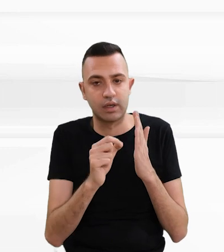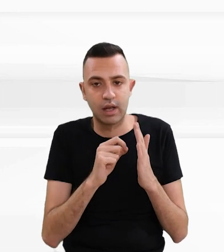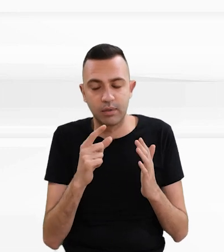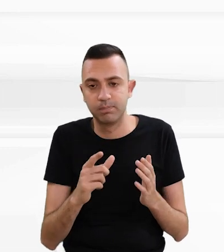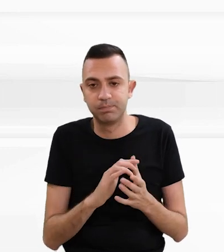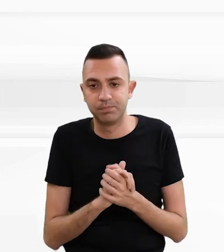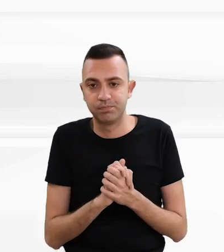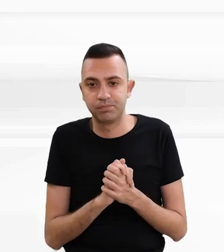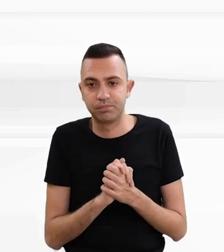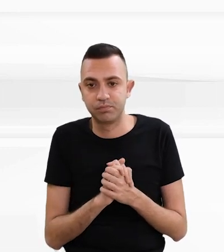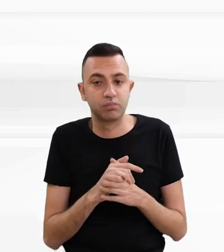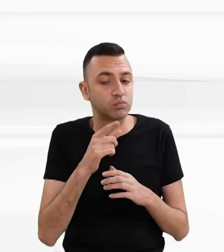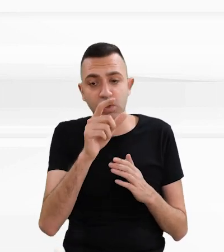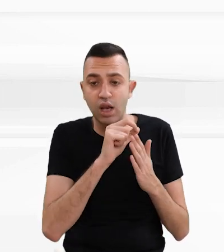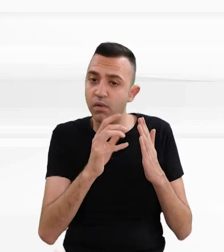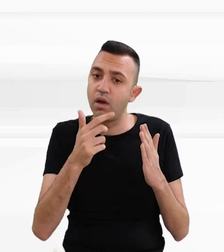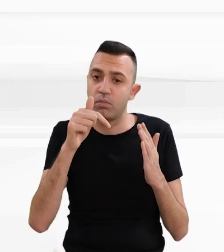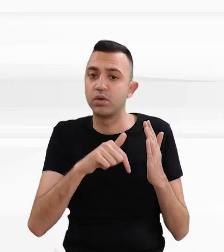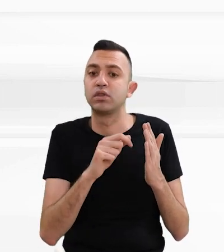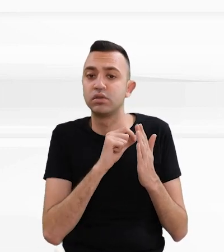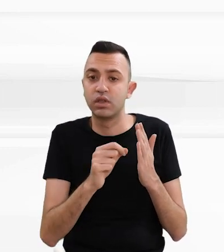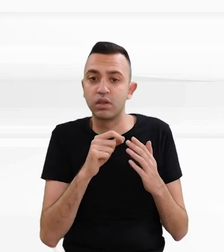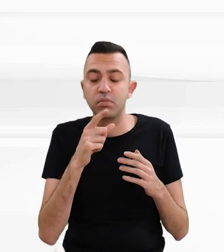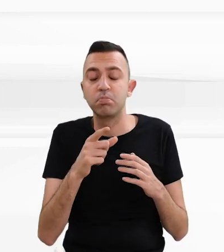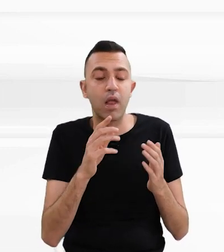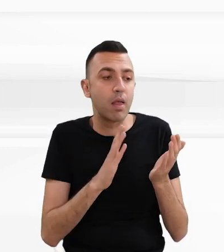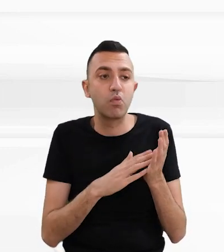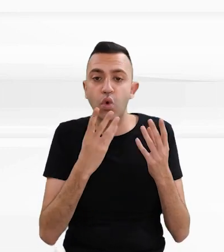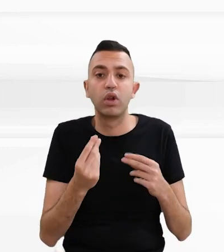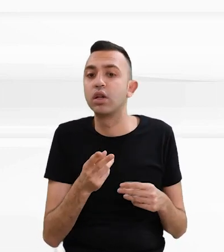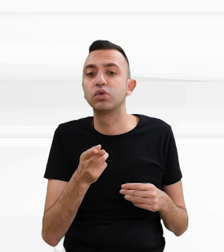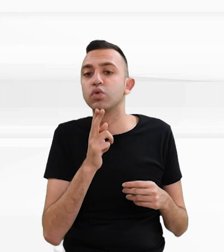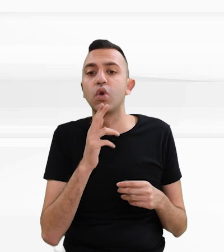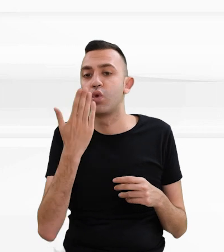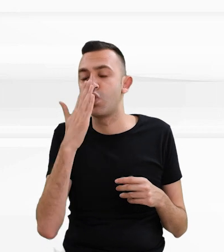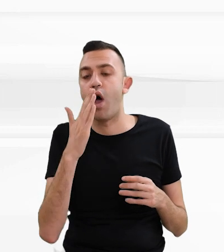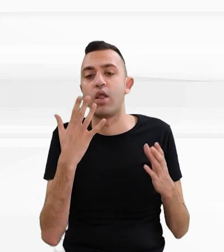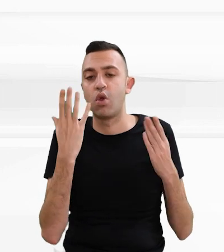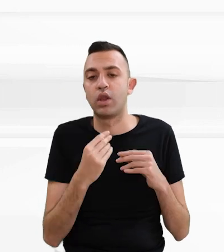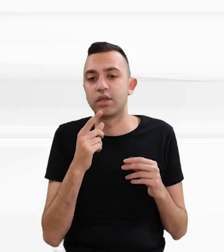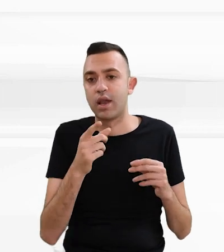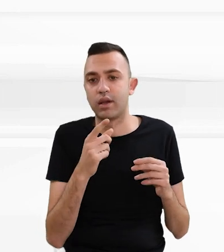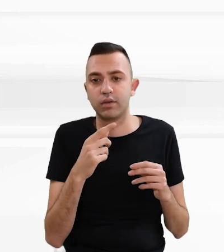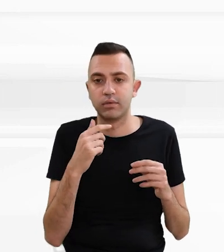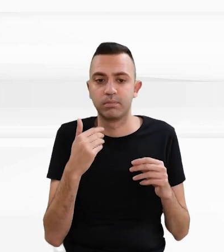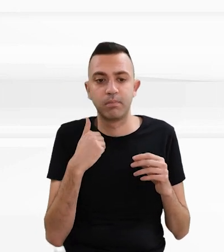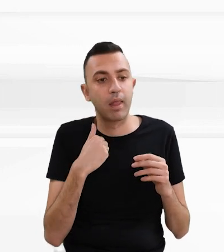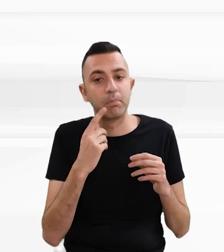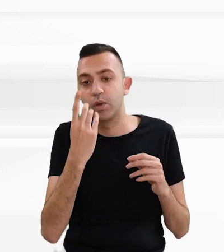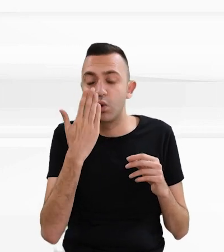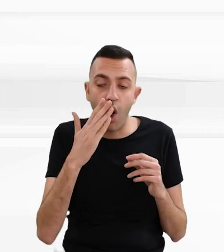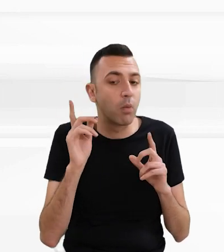yazdığımda buraya ya da buraya yazdığımda elde edeceğim sonuçlar yine doğal sayı olacak benim artık doğal sayı